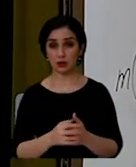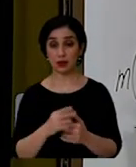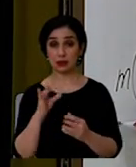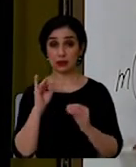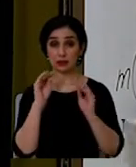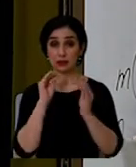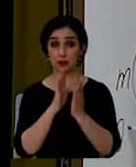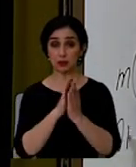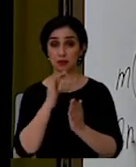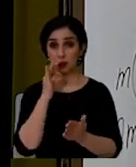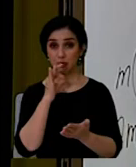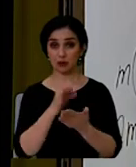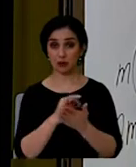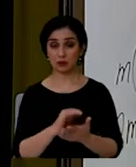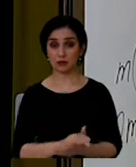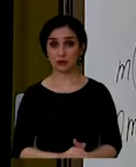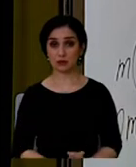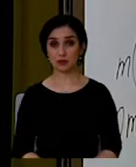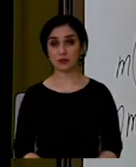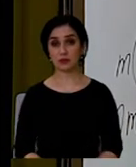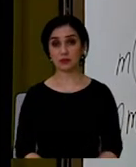И записываем ответ.